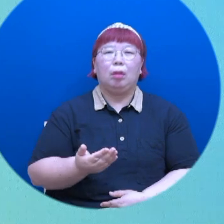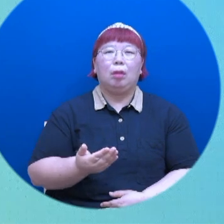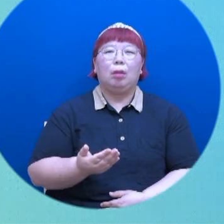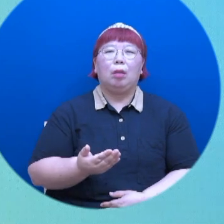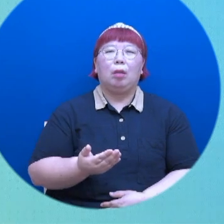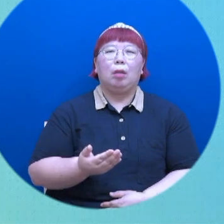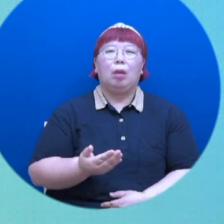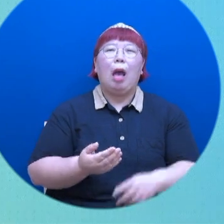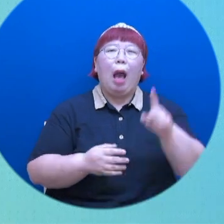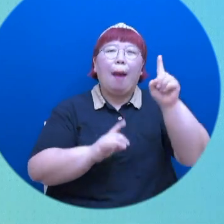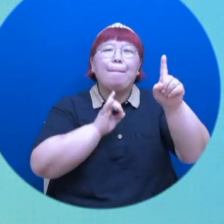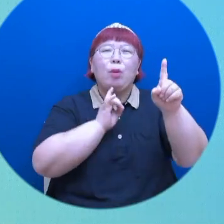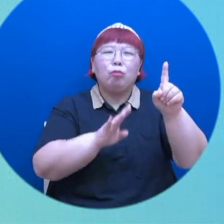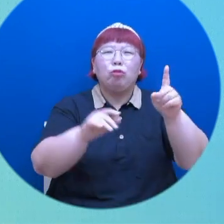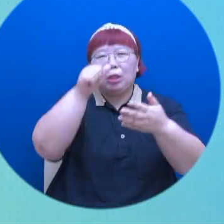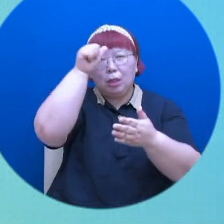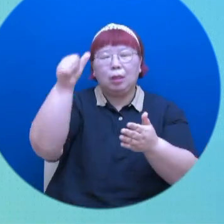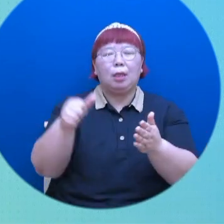한 번뿐인 인생입니다.